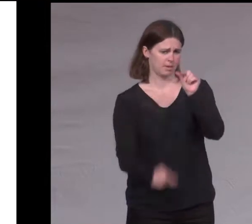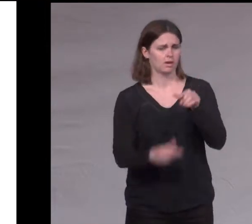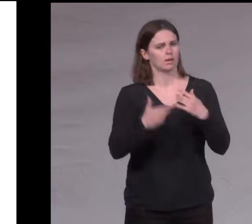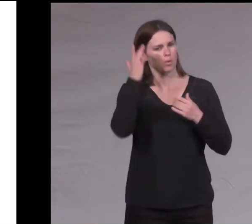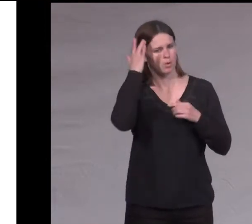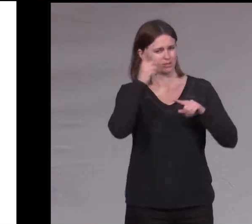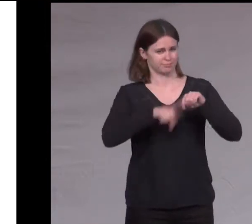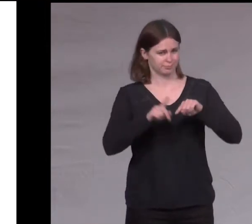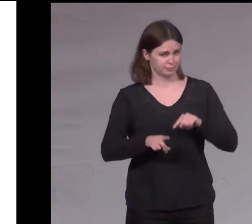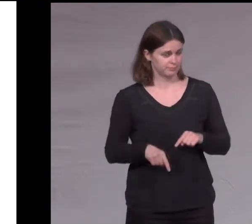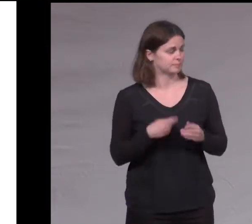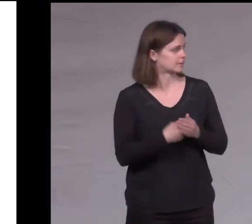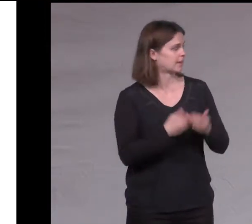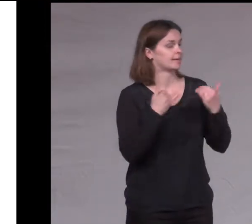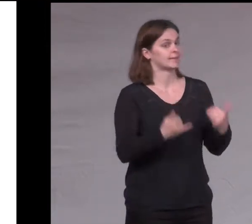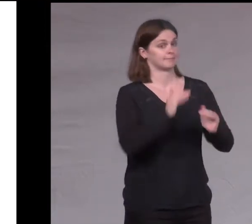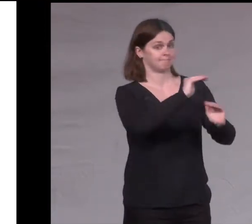jako